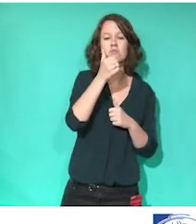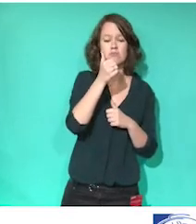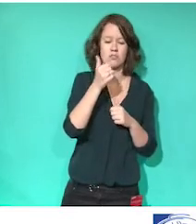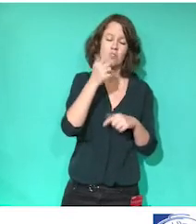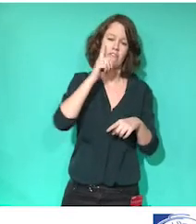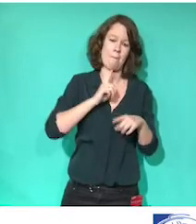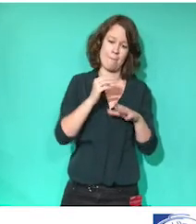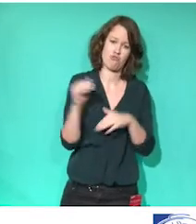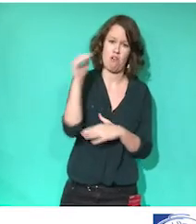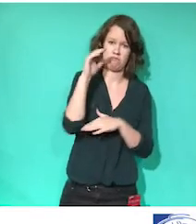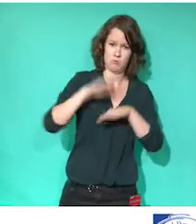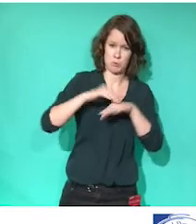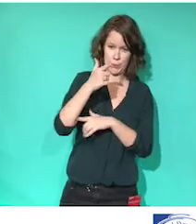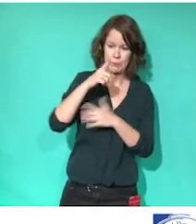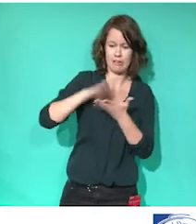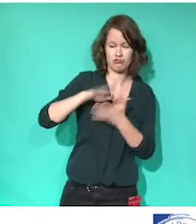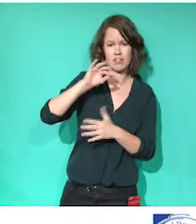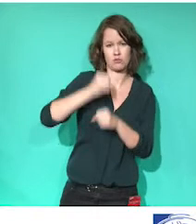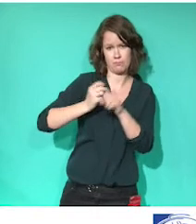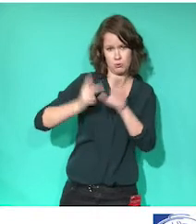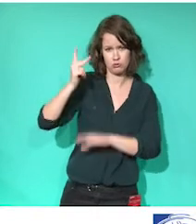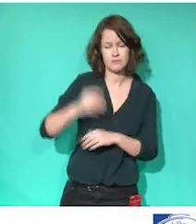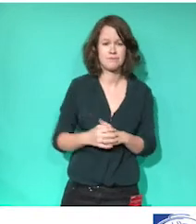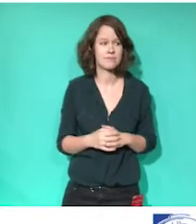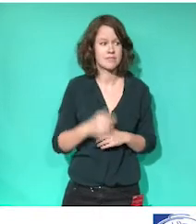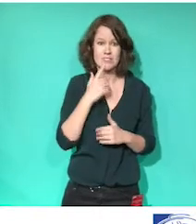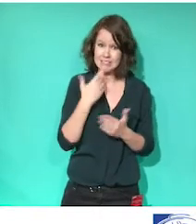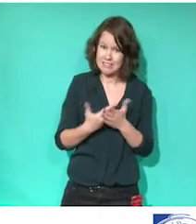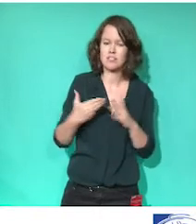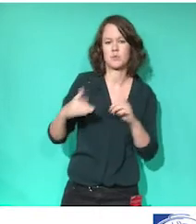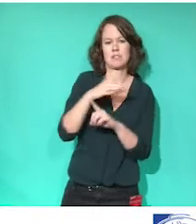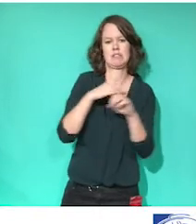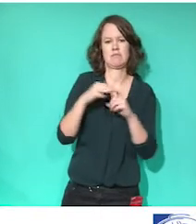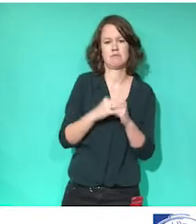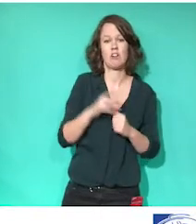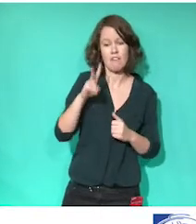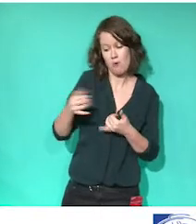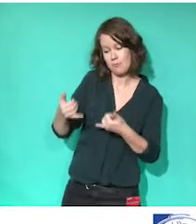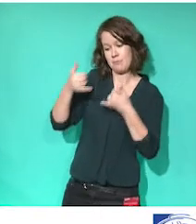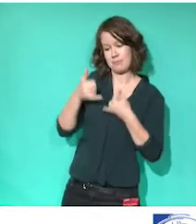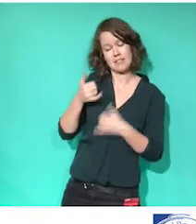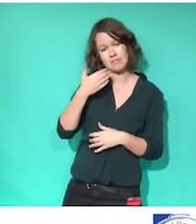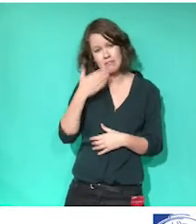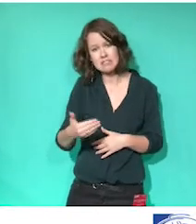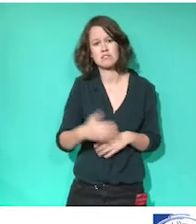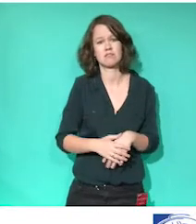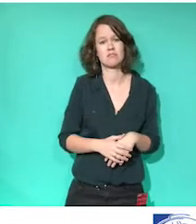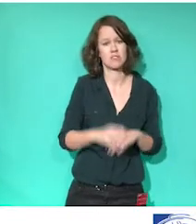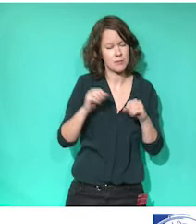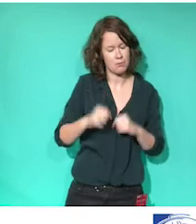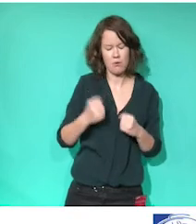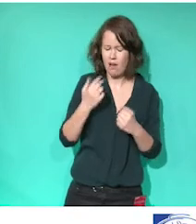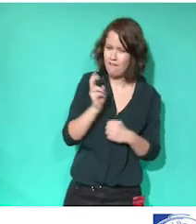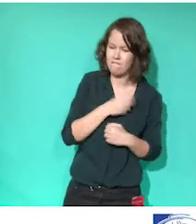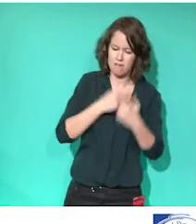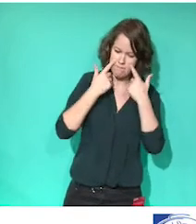ans. Il s'agit bien ici d'un enjeu de société. Alors avec ce prix, Madame la Ministre, vous nous permettez de gagner en